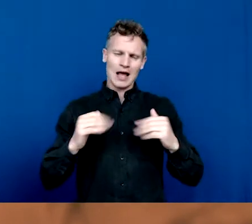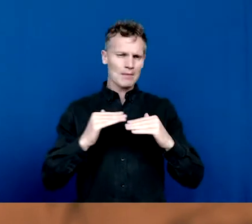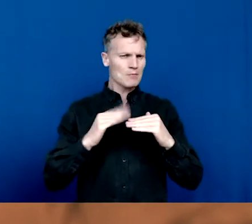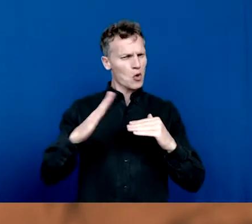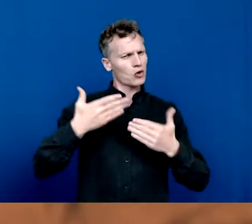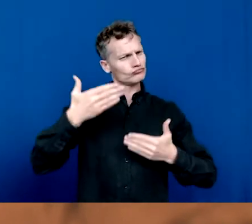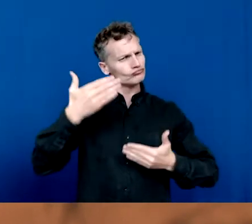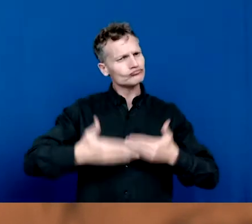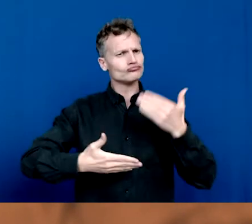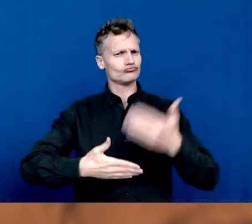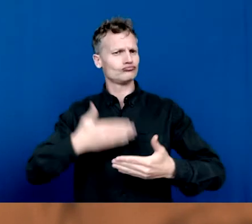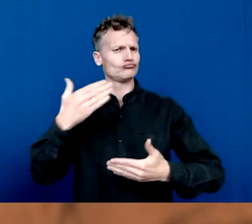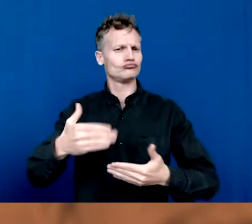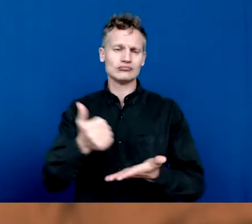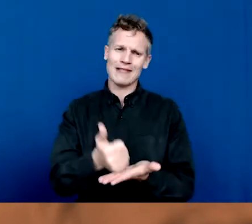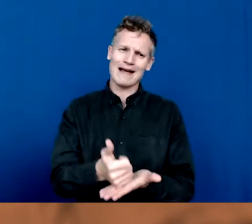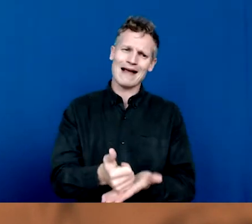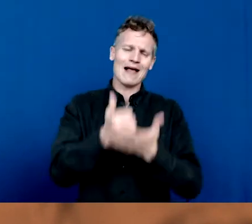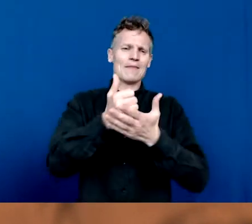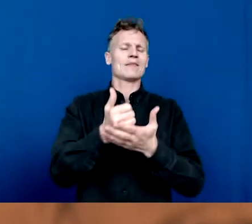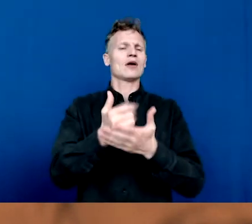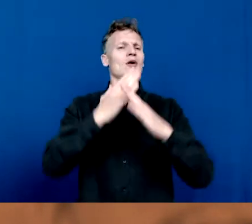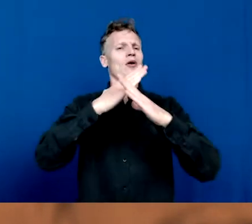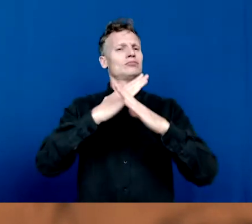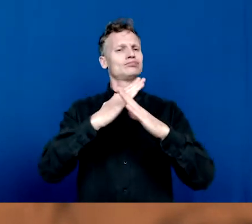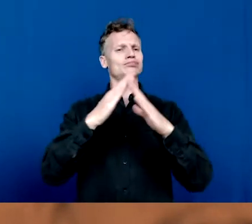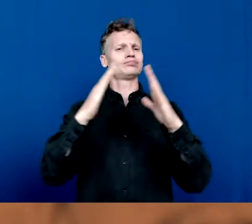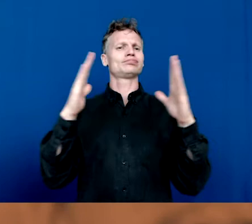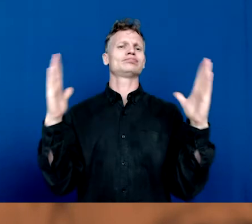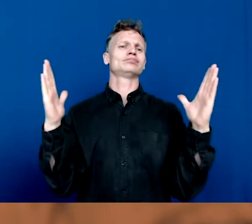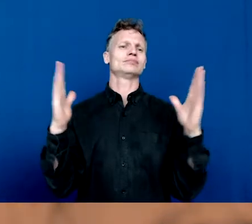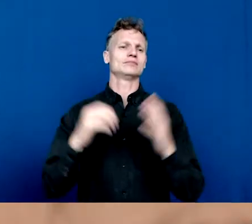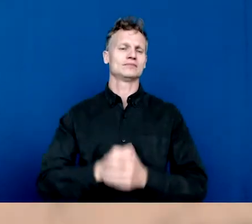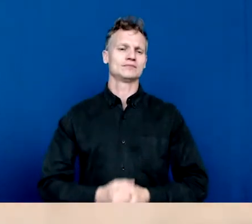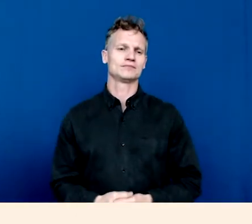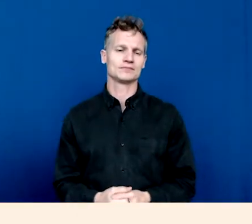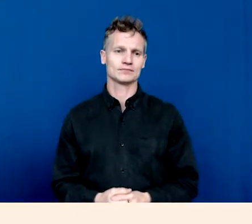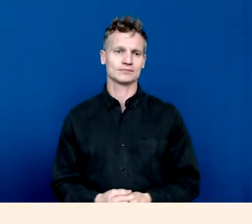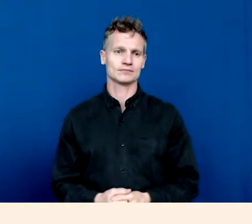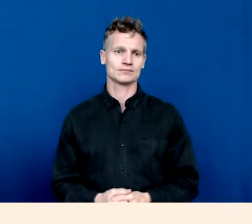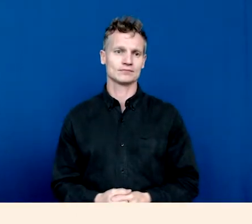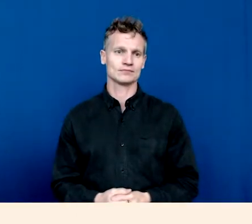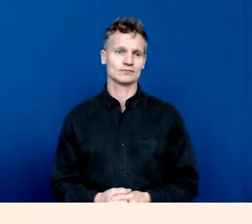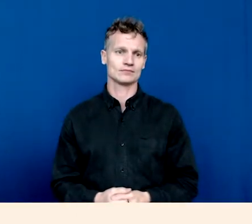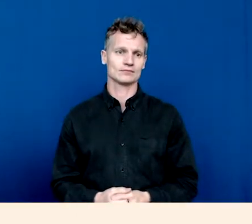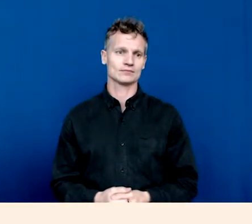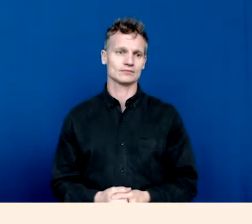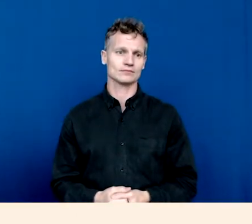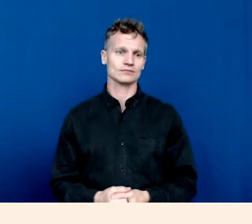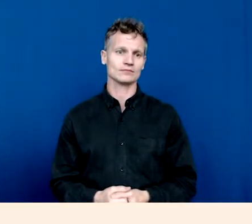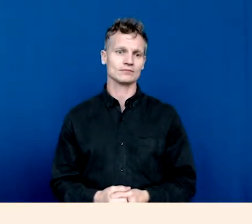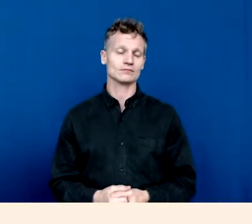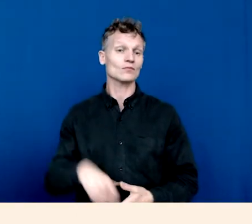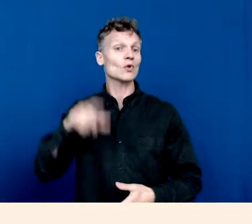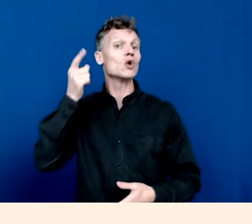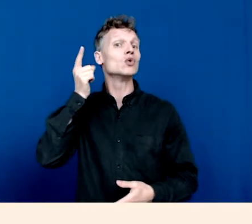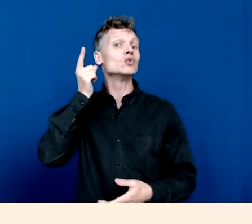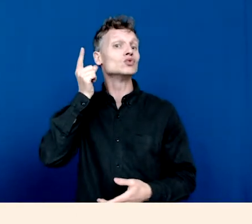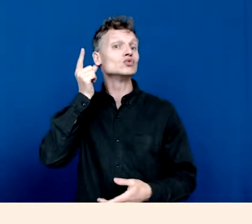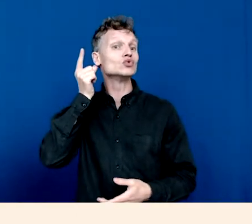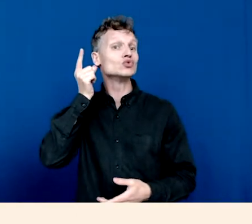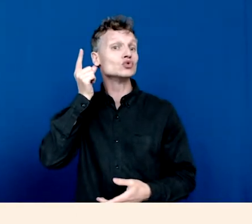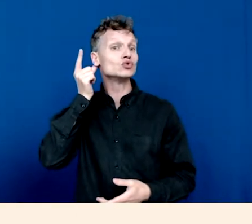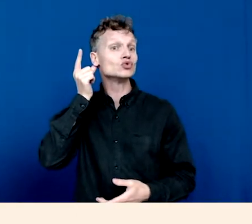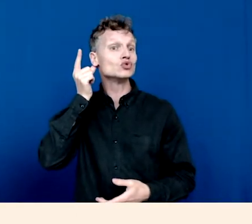sommes confrontés. Des politiques et des programmes en faveur de l'inclusion des personnes en situation de